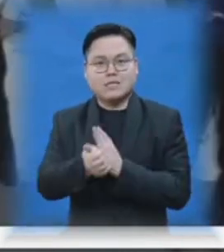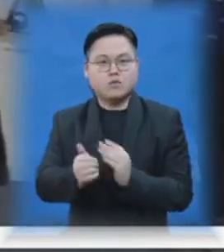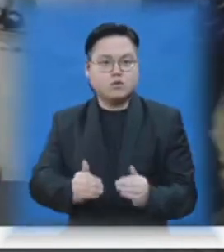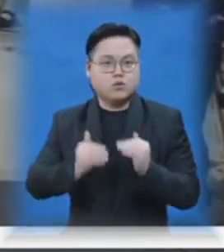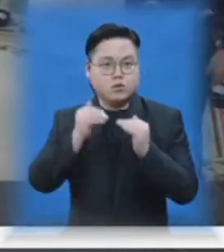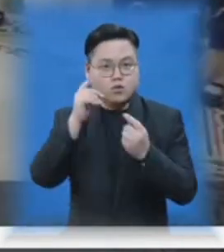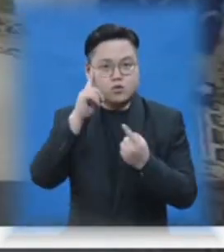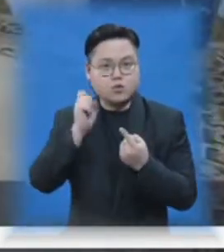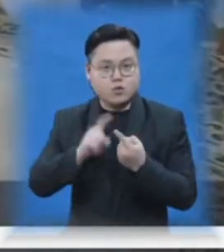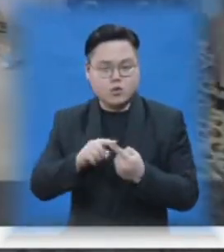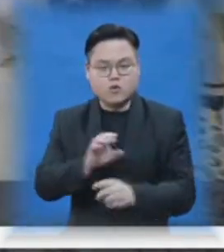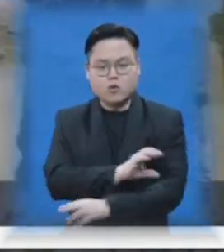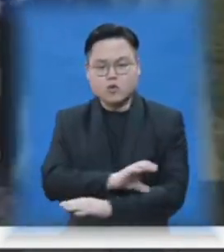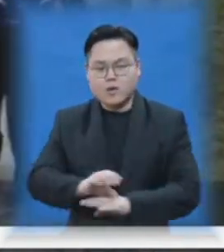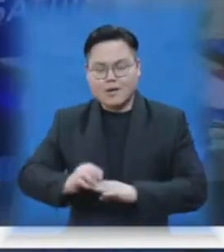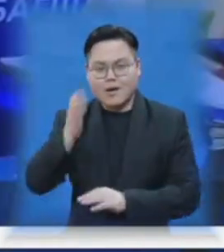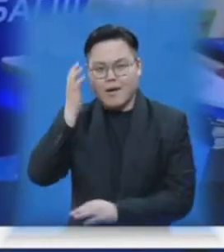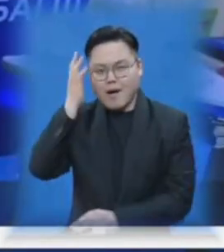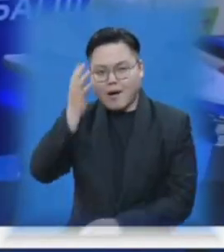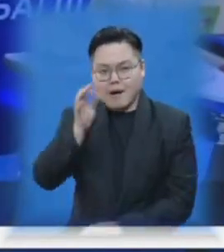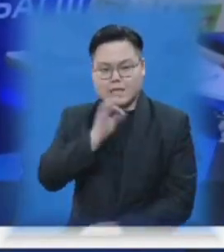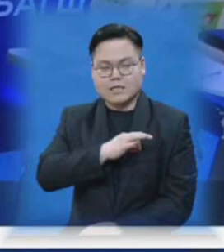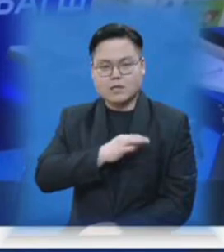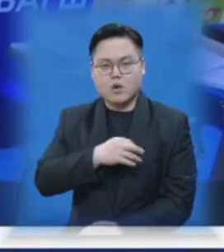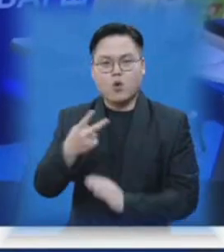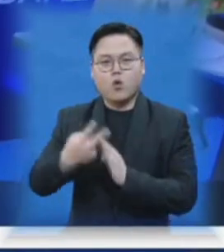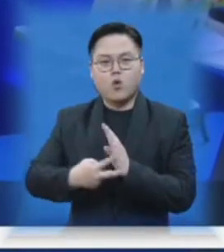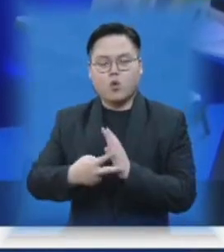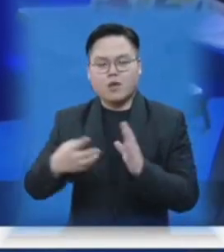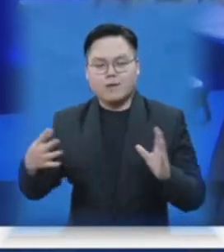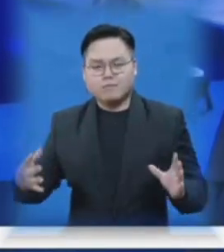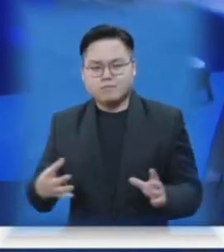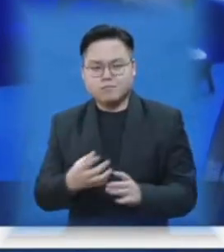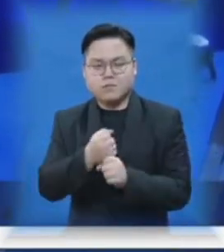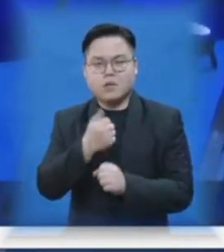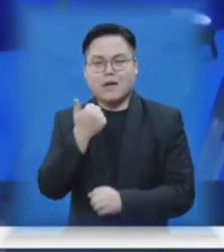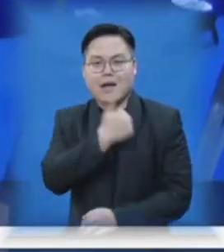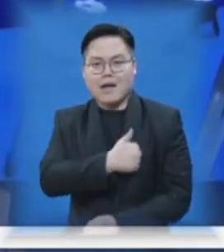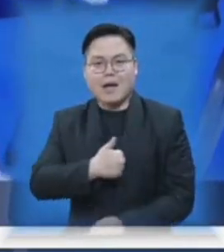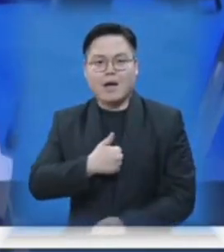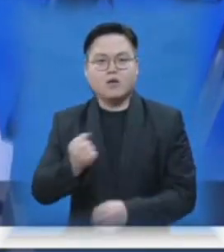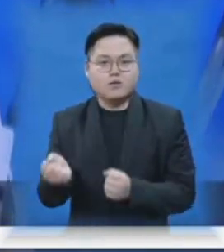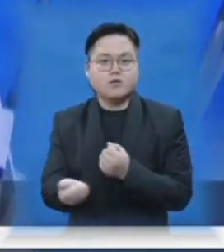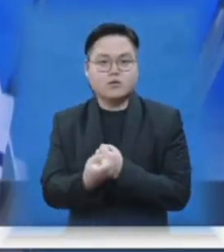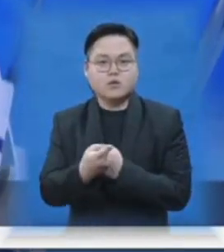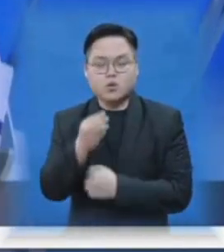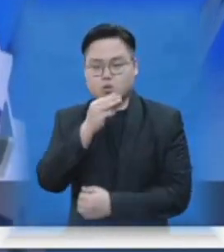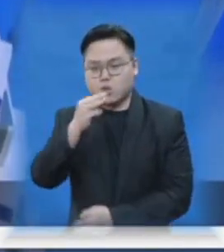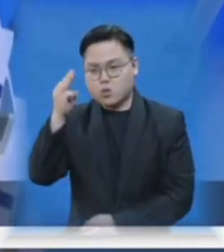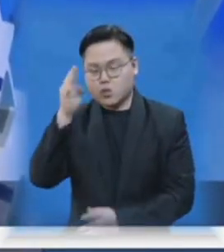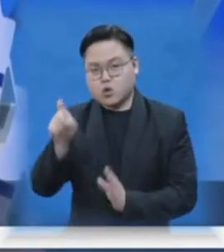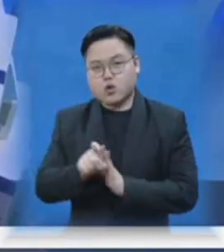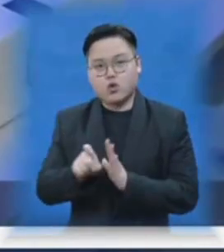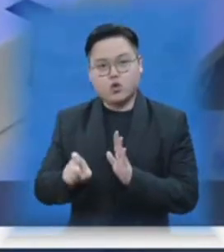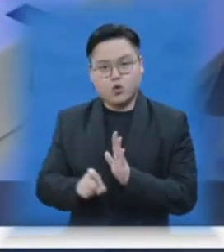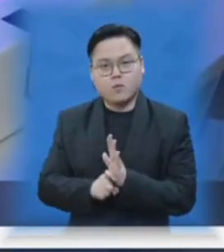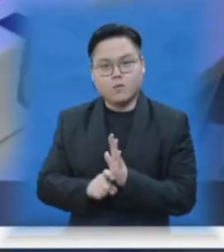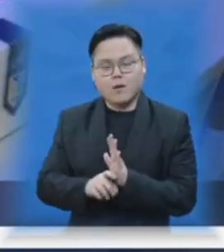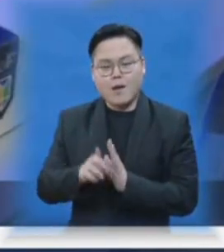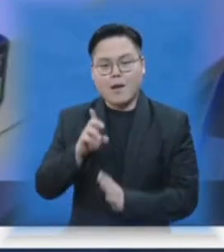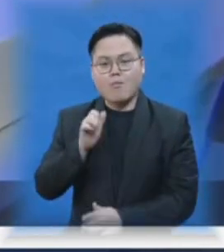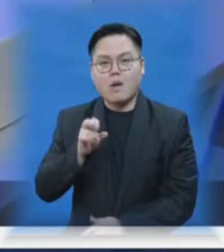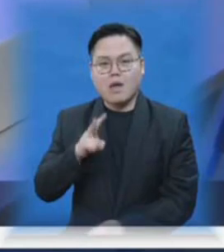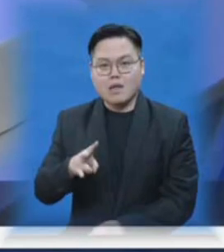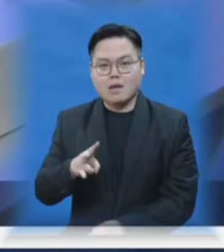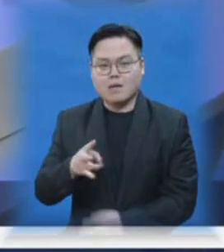бөгөөд сургалтын арга зүй хэрэглэгдэхүүн үнэлгээний цогц байдлыг хангахнараа онцлог юм а. Туршилтын хөтөлбөр хэрэгжүүлж бэлэн хэрэглэгт хүлээн